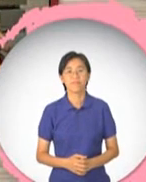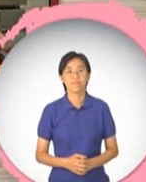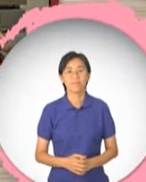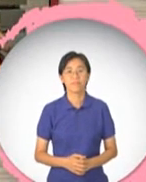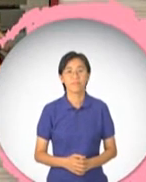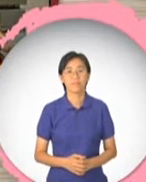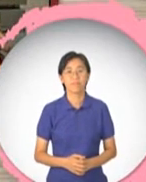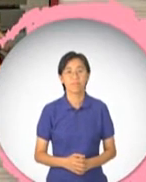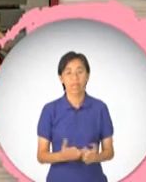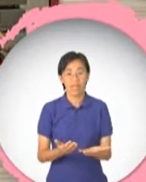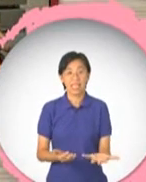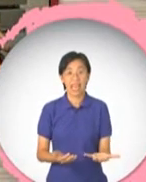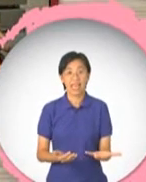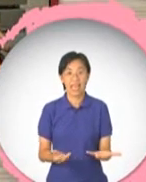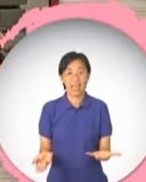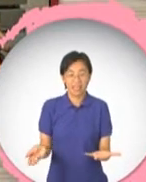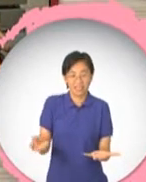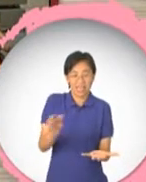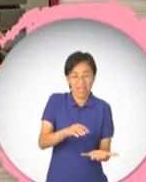มปังได้ง่ายขึ้นเราก็จะ